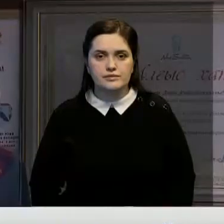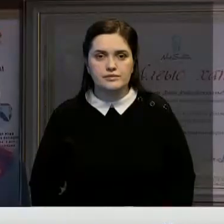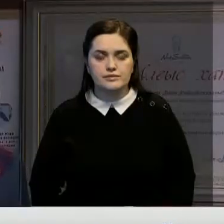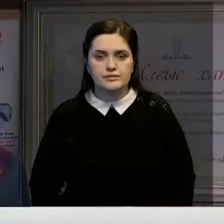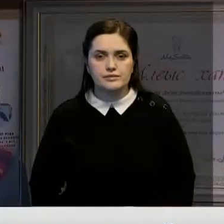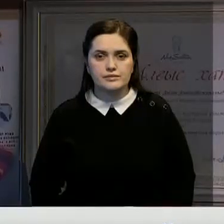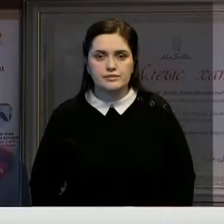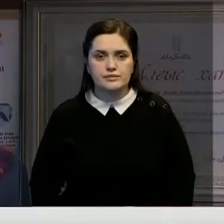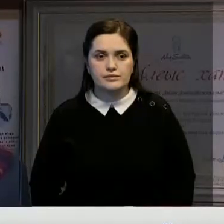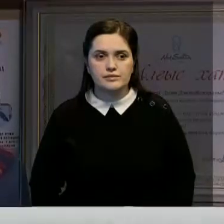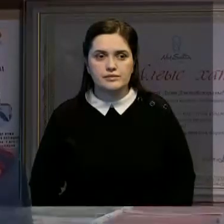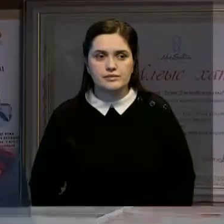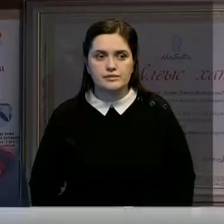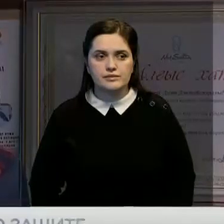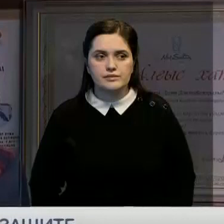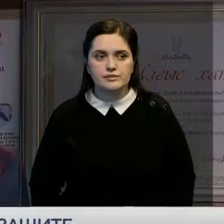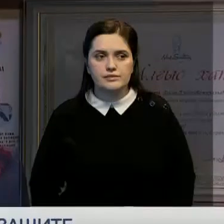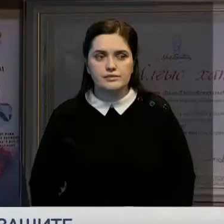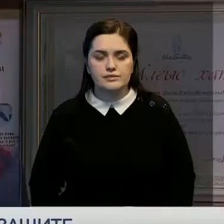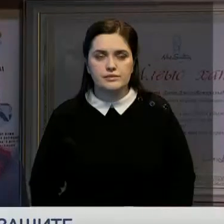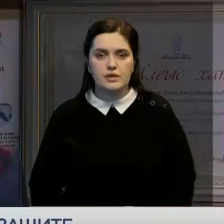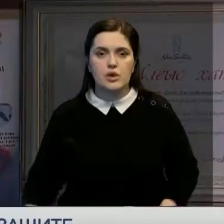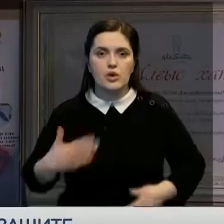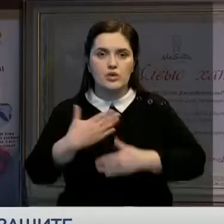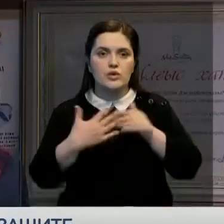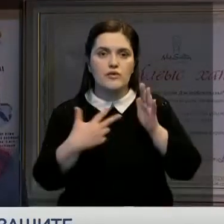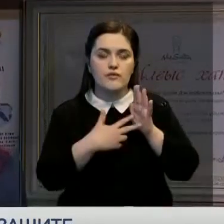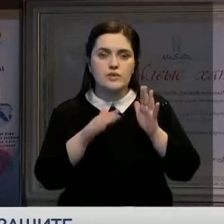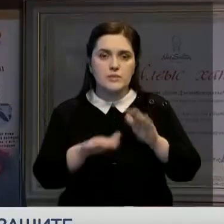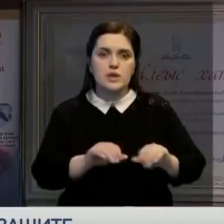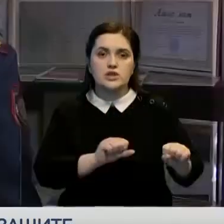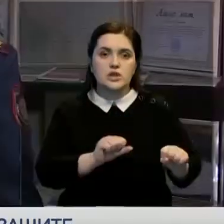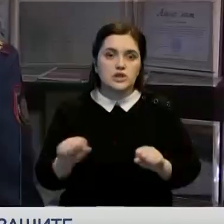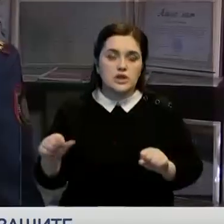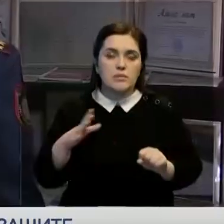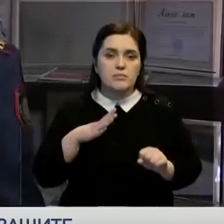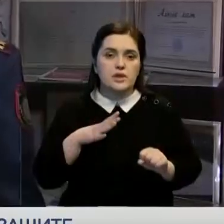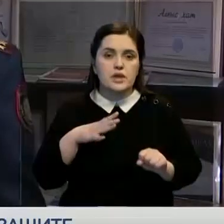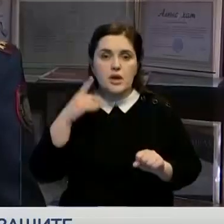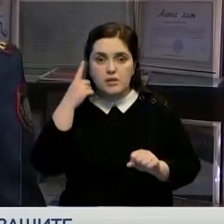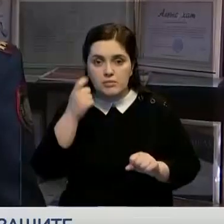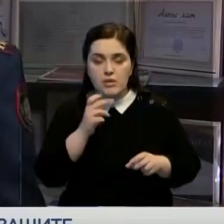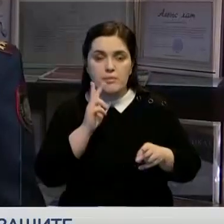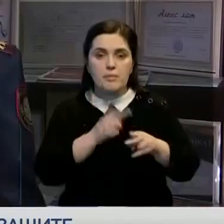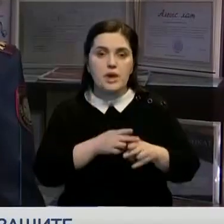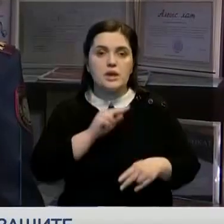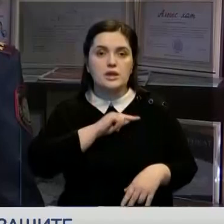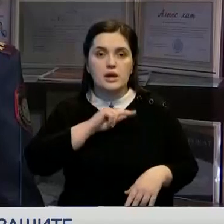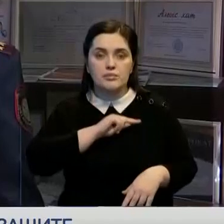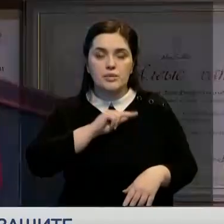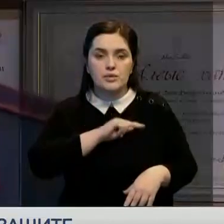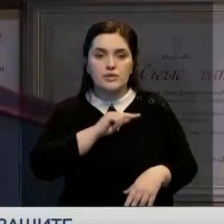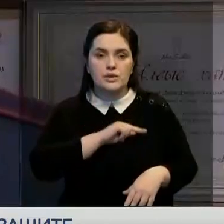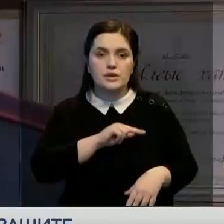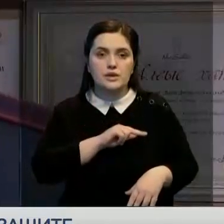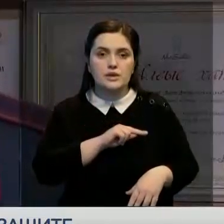По итогам прошлого года около 8 тысяч защитных предписаний было вынесено. Профилактическая работа проводится